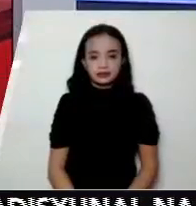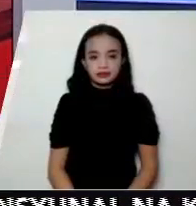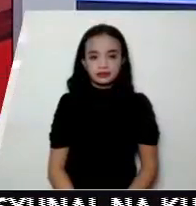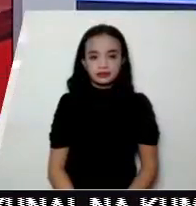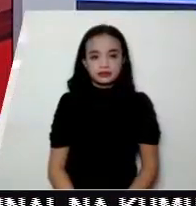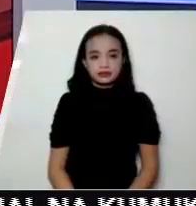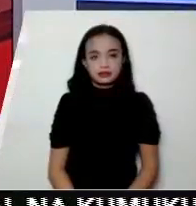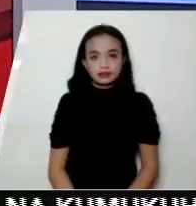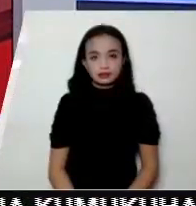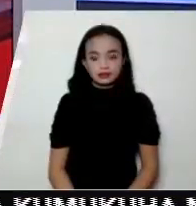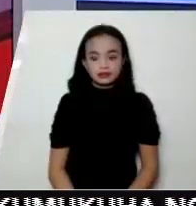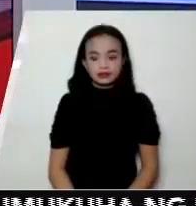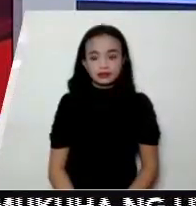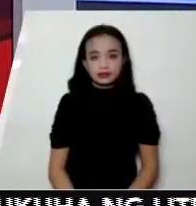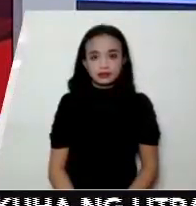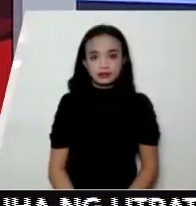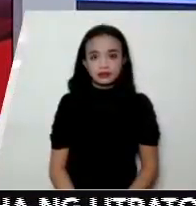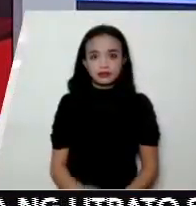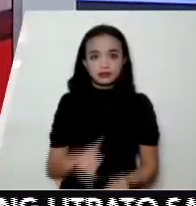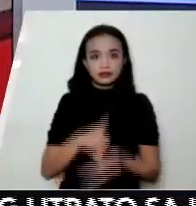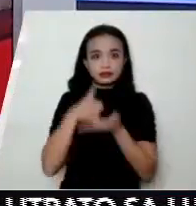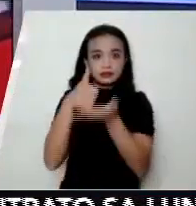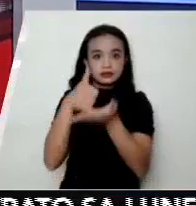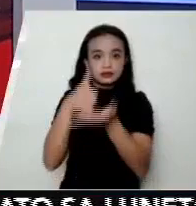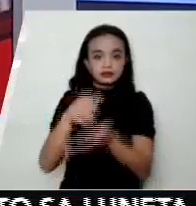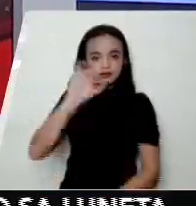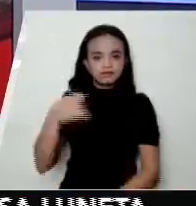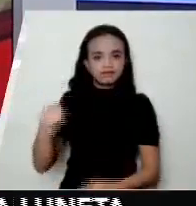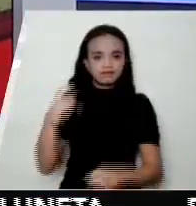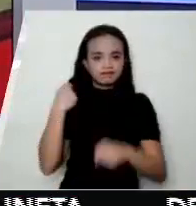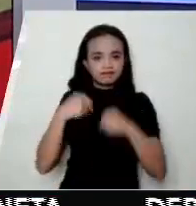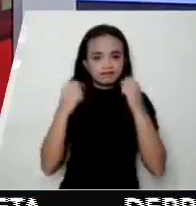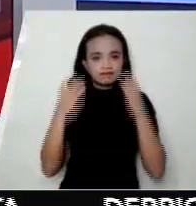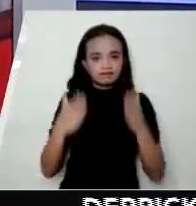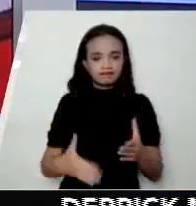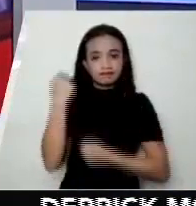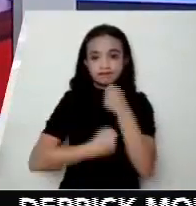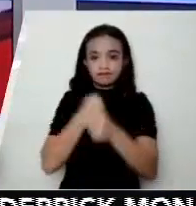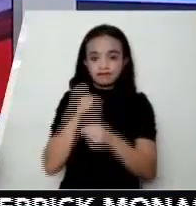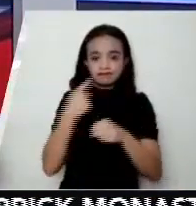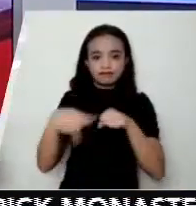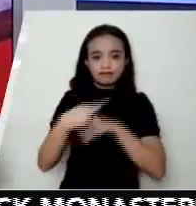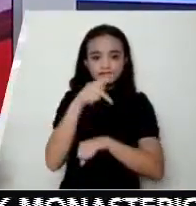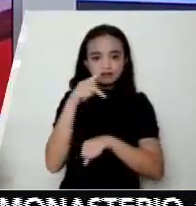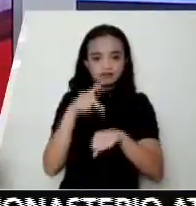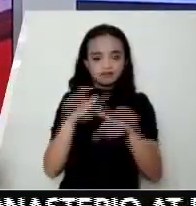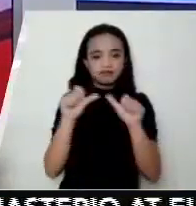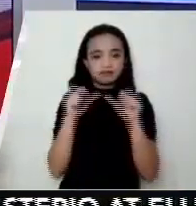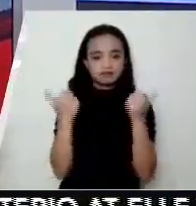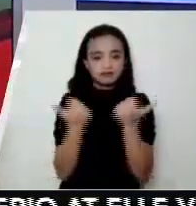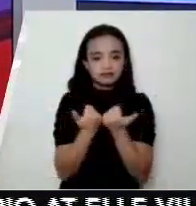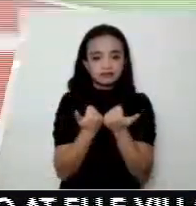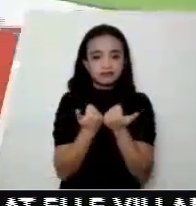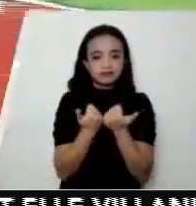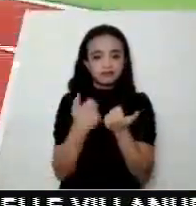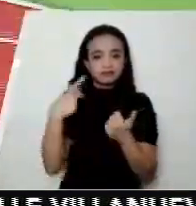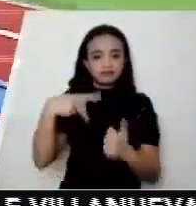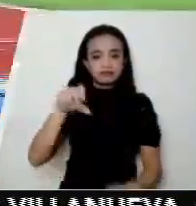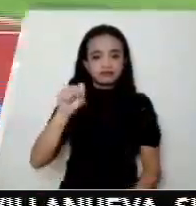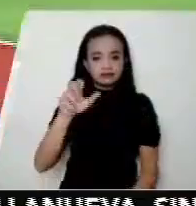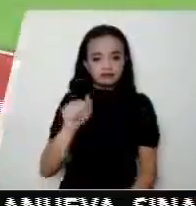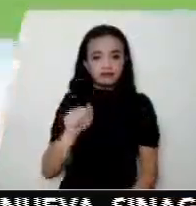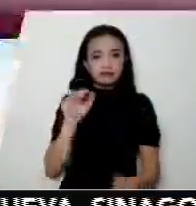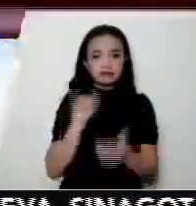Pinarangalan si EJ Obiena bilang Athlete of the Year ng Philippine Sportswriters Association o PSA. Yan ay matapos